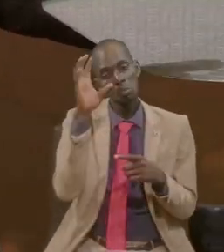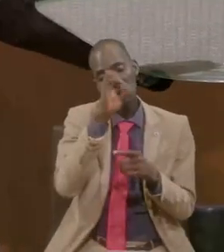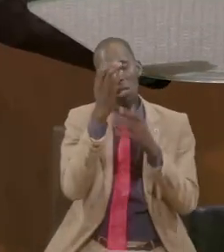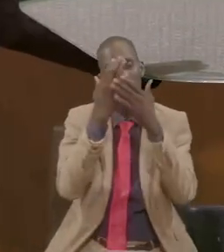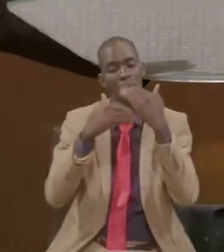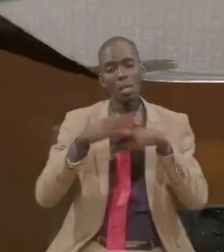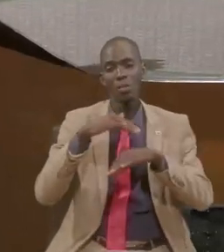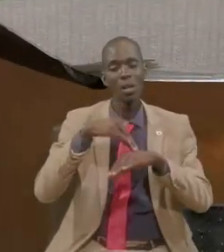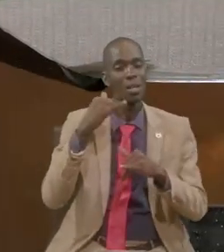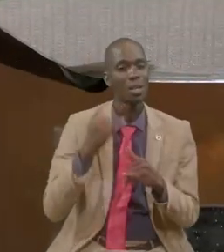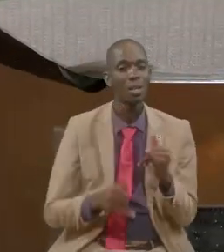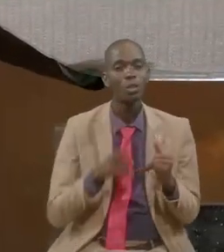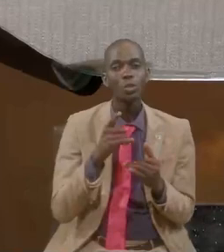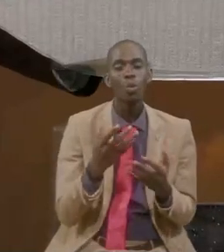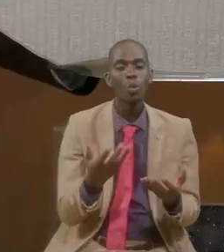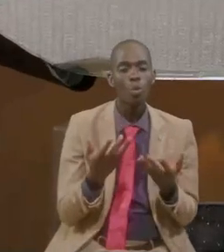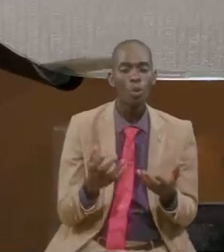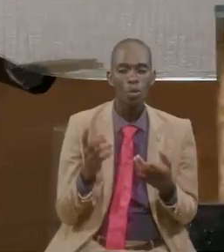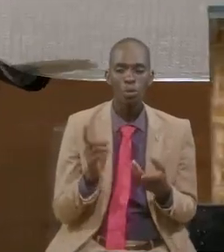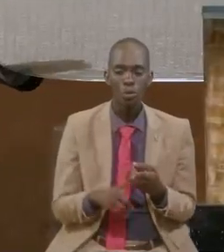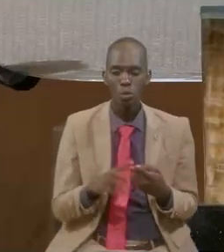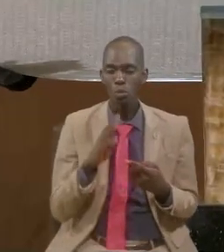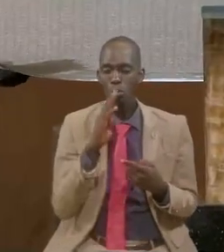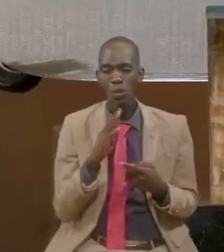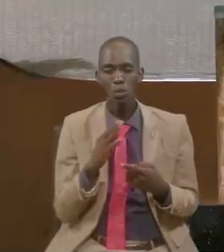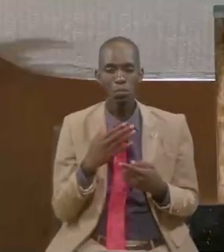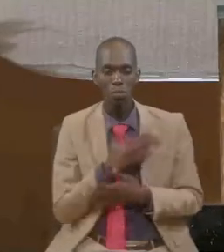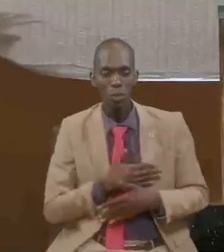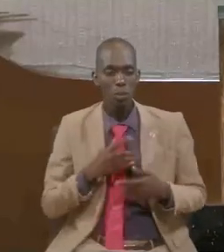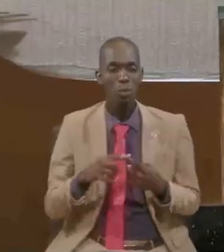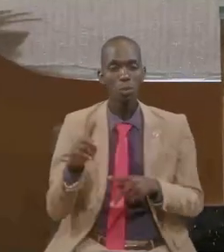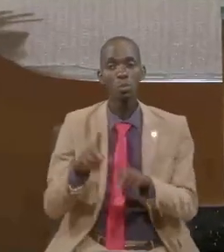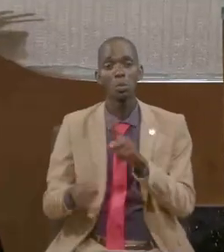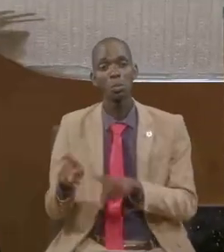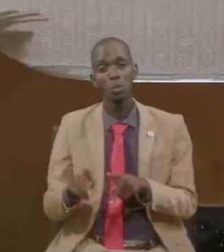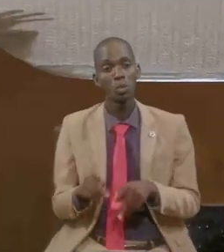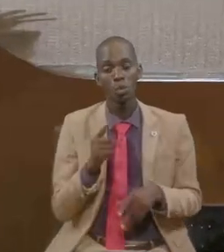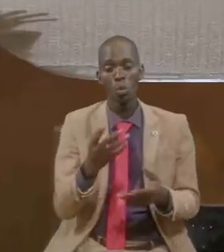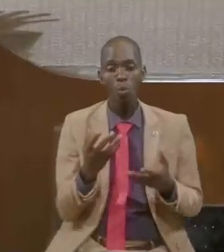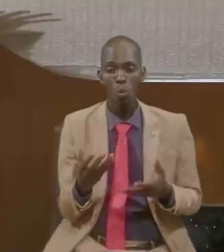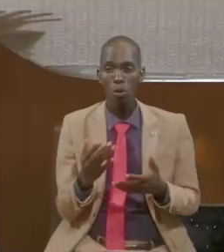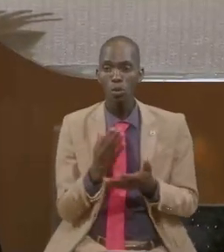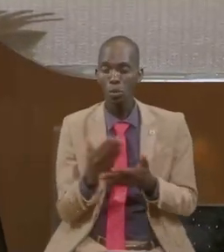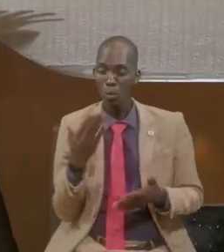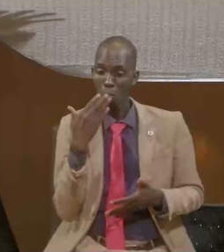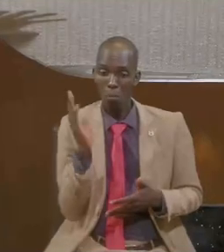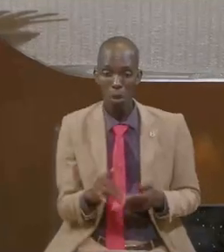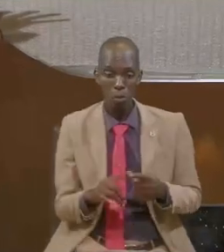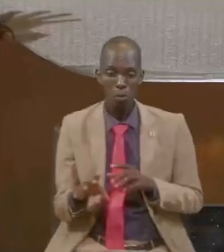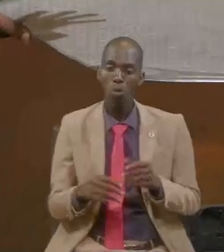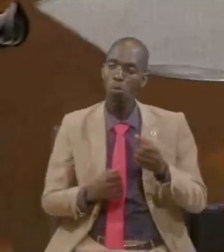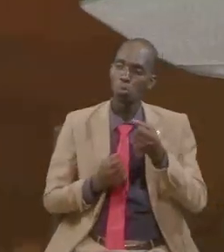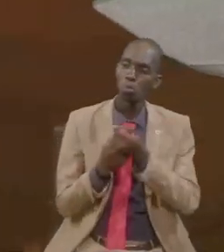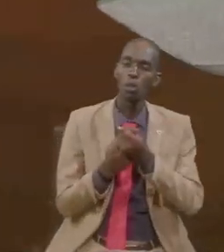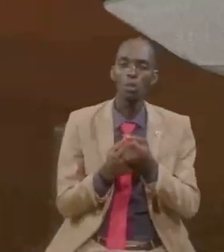inconfortable. Mais vous allez rater l'enlèvement. Si vous plaisez, vous aimez plaire aux gens, quand quelque chose de